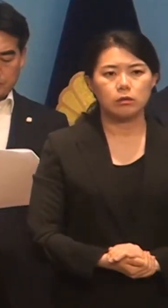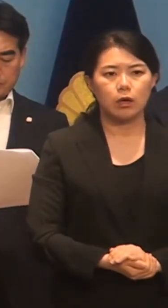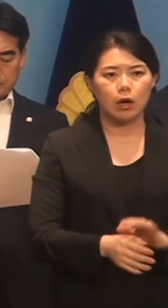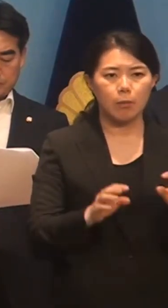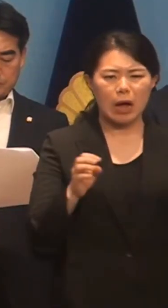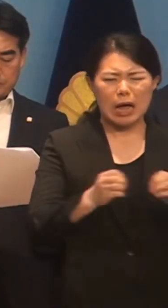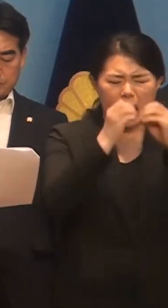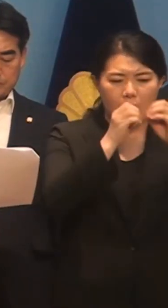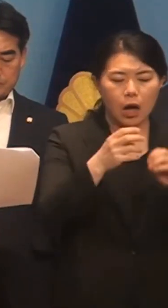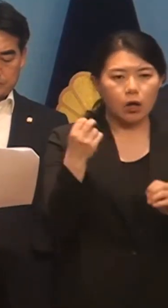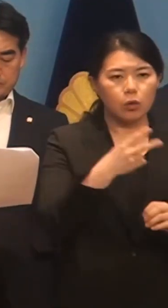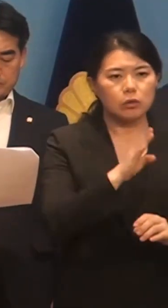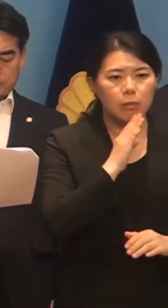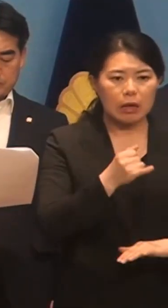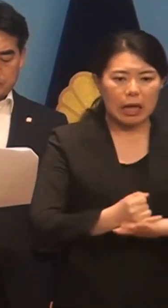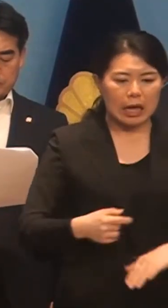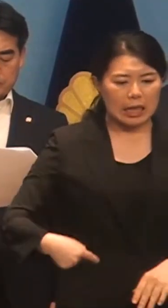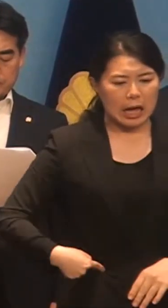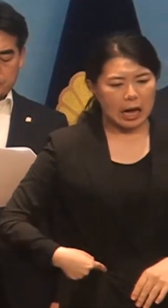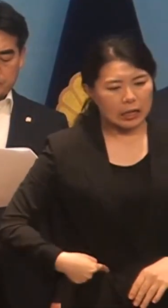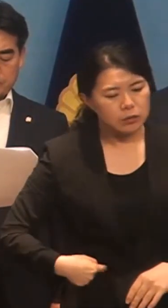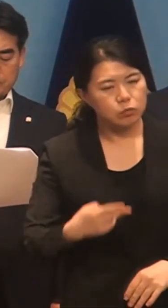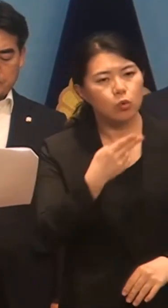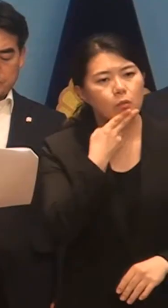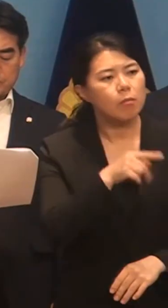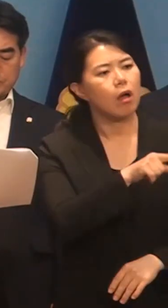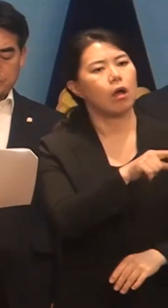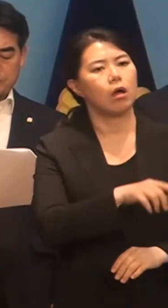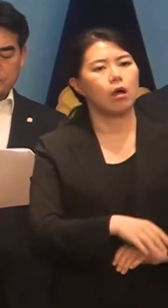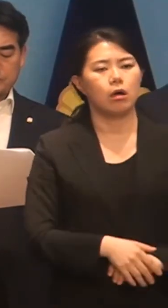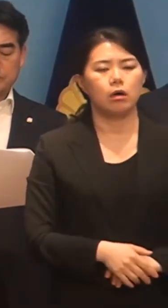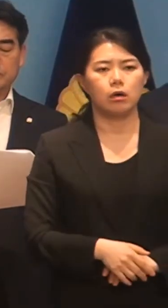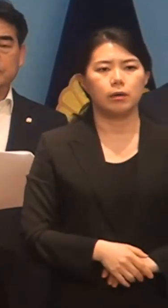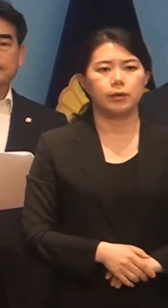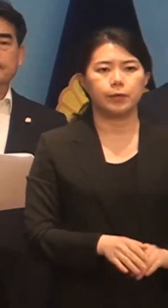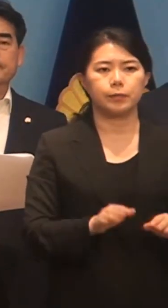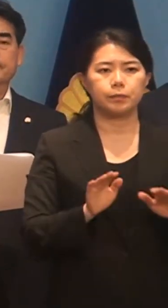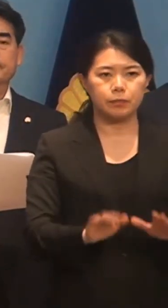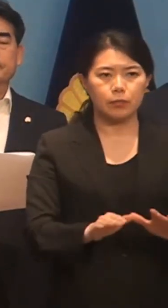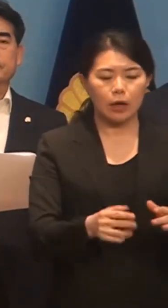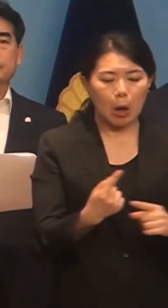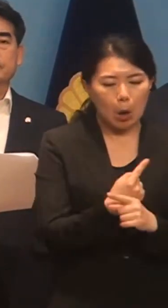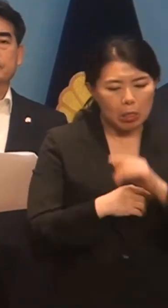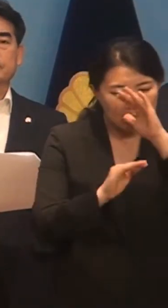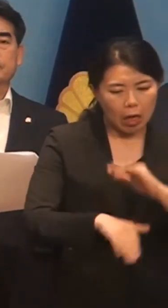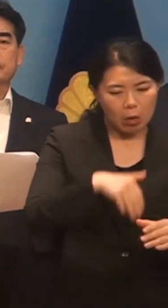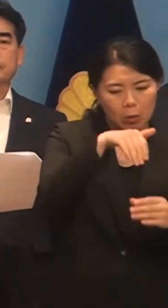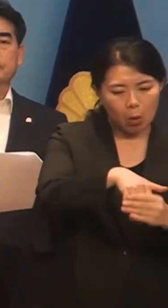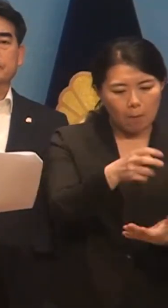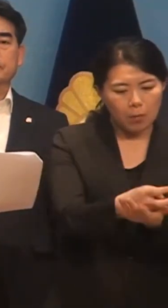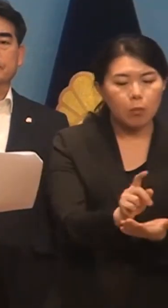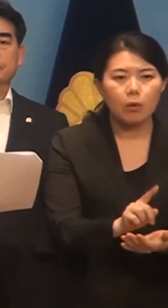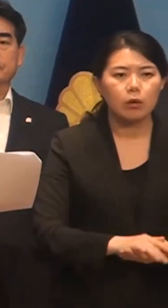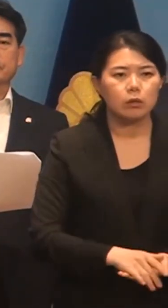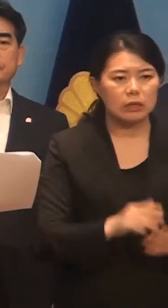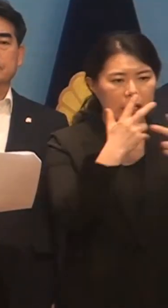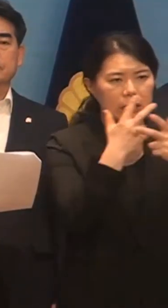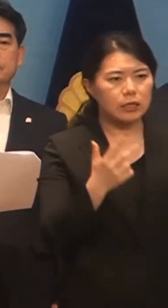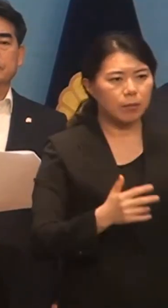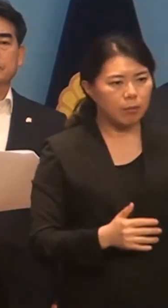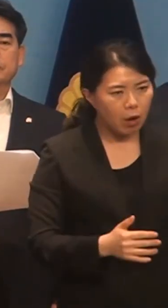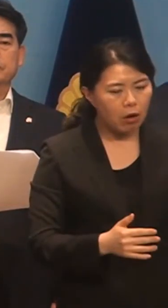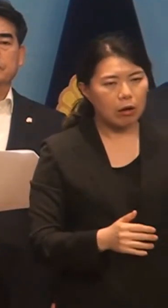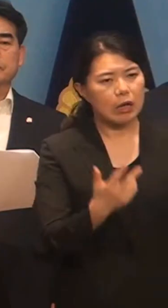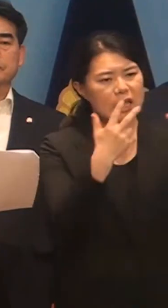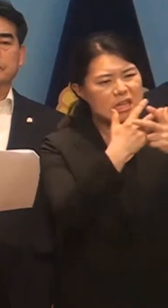이해 충돌을 넘어 최소한의 양심마저 저버린 행위입니다. 이번 개정된 공직선거법은